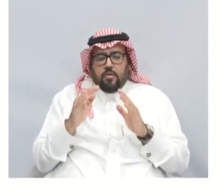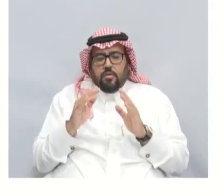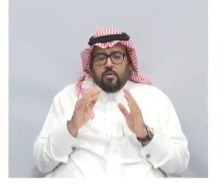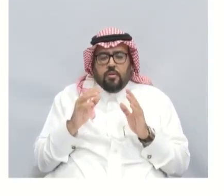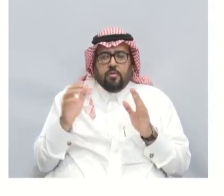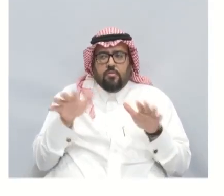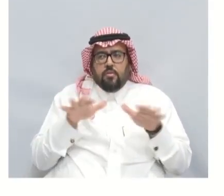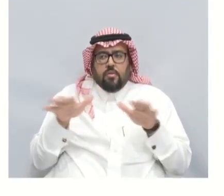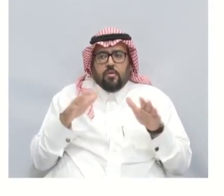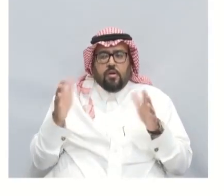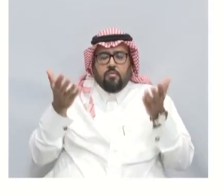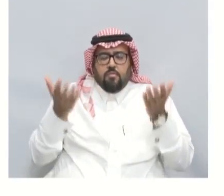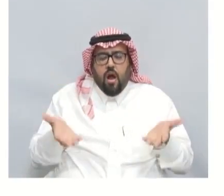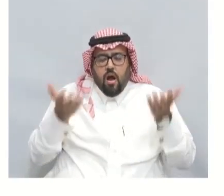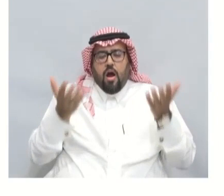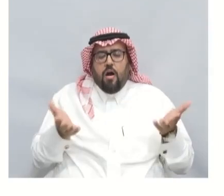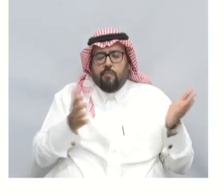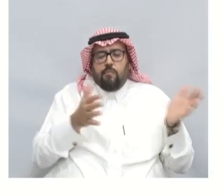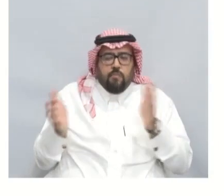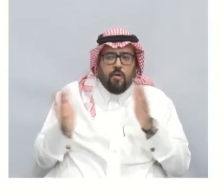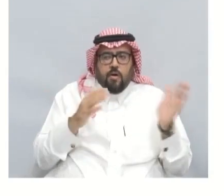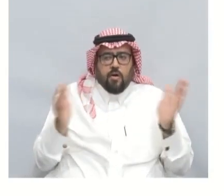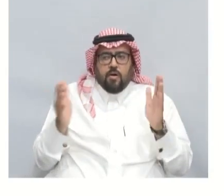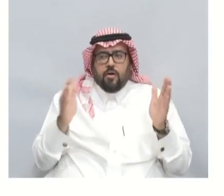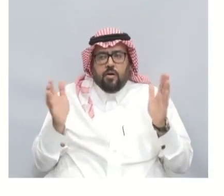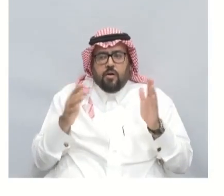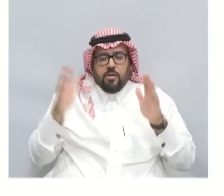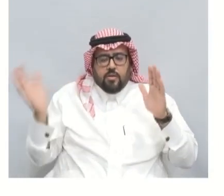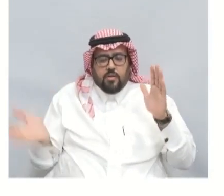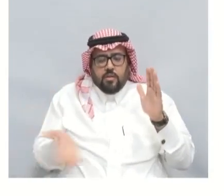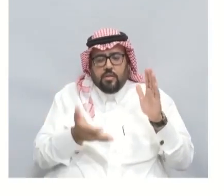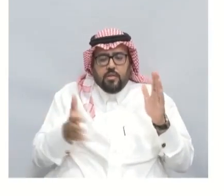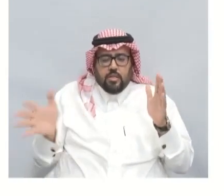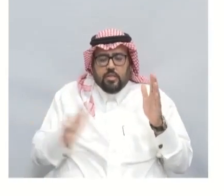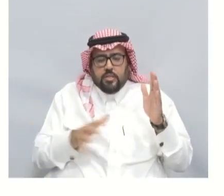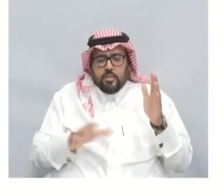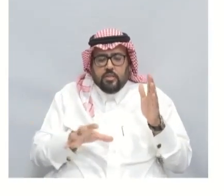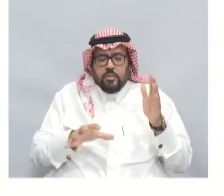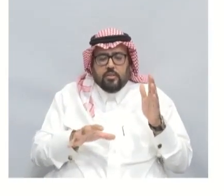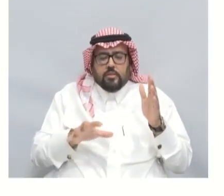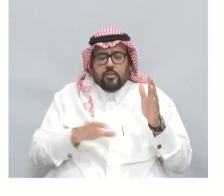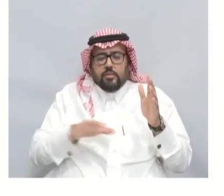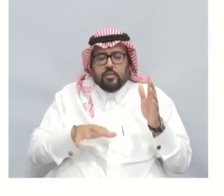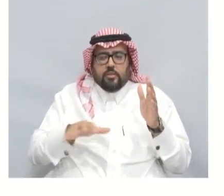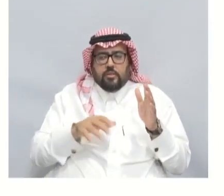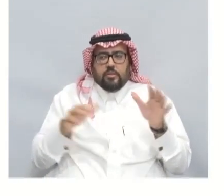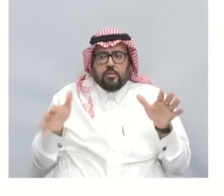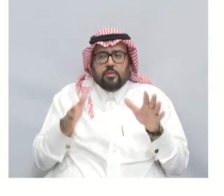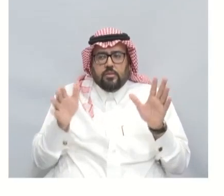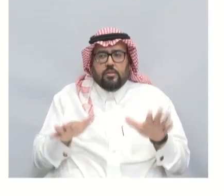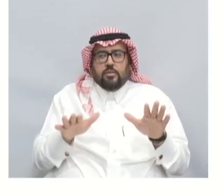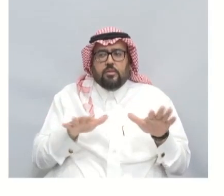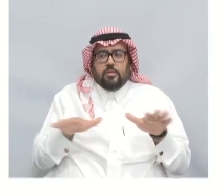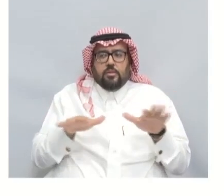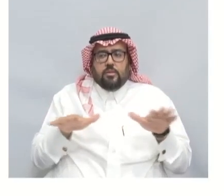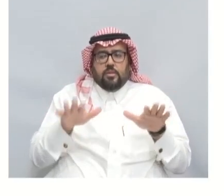تحدث نتيجة عملية اهتزاز انكسار ثم عودة الحواف المنكسرة إلى وضعها الأصلي،